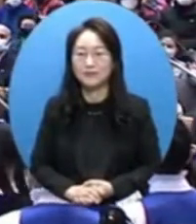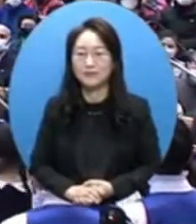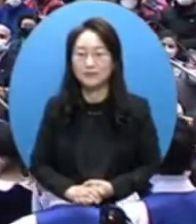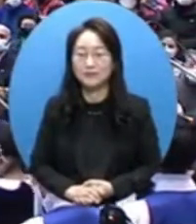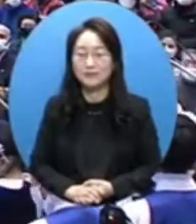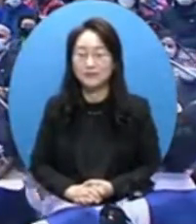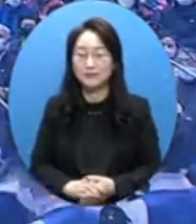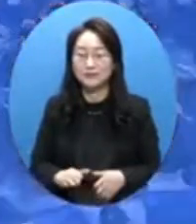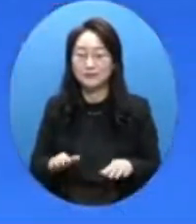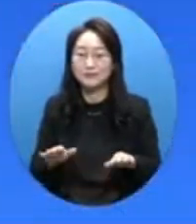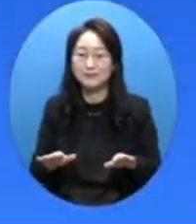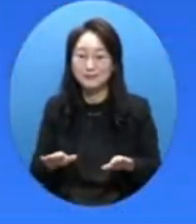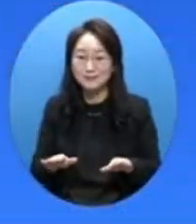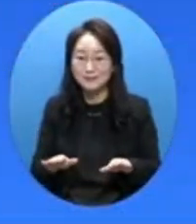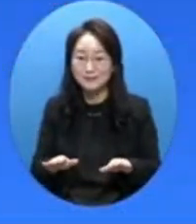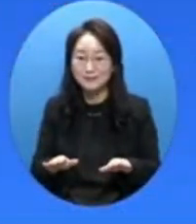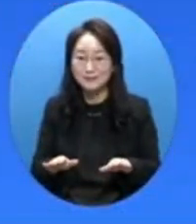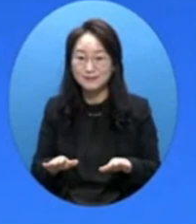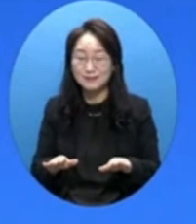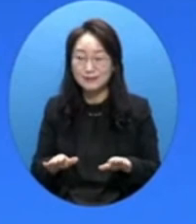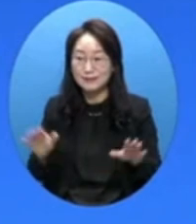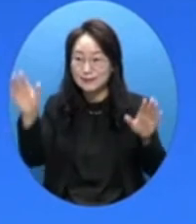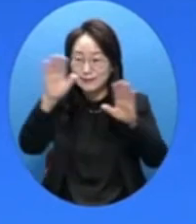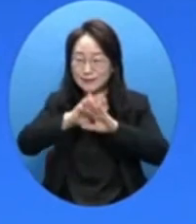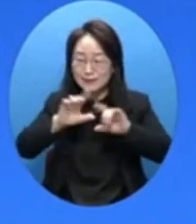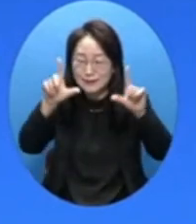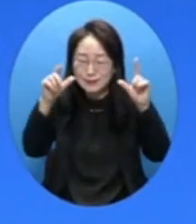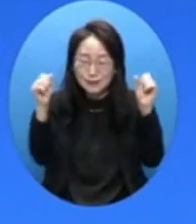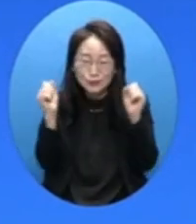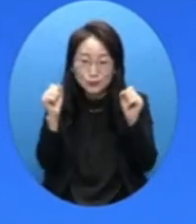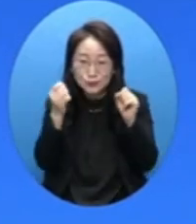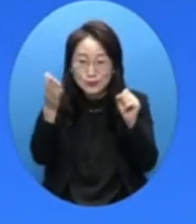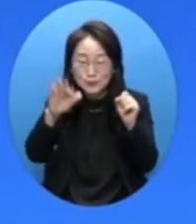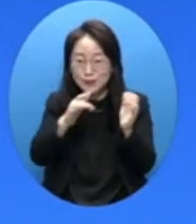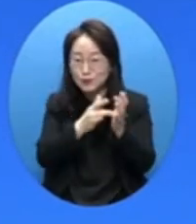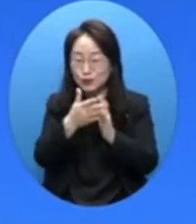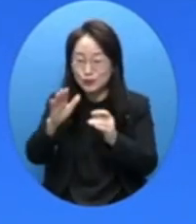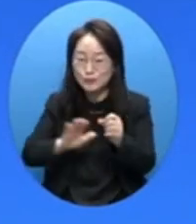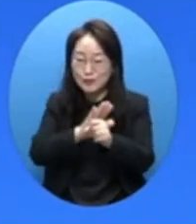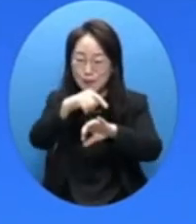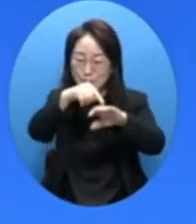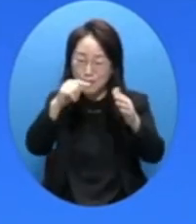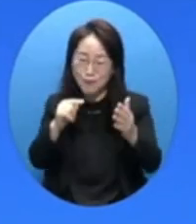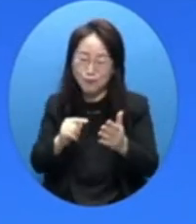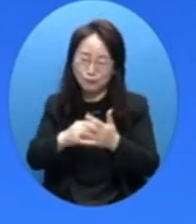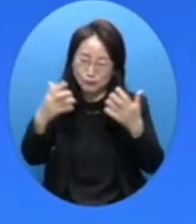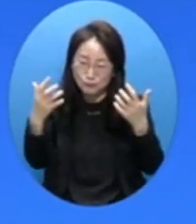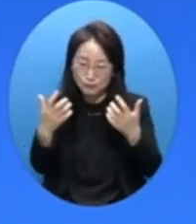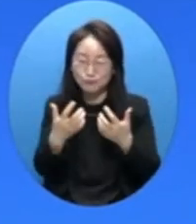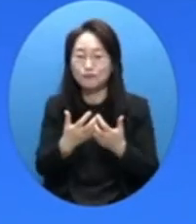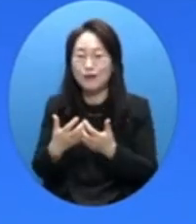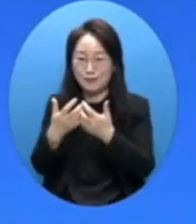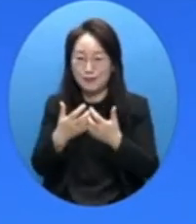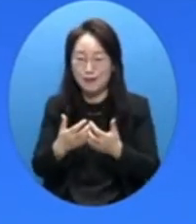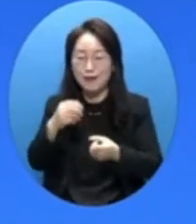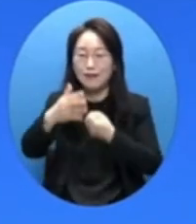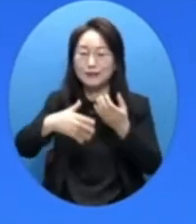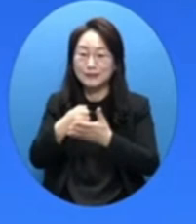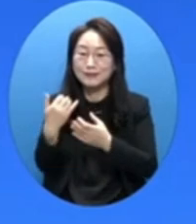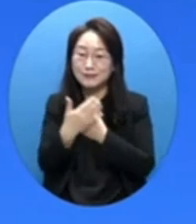비록 나름 춥지만 예수님의 사랑이 우리 마음 가운데 충만해서 하나님의